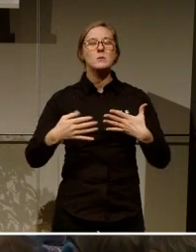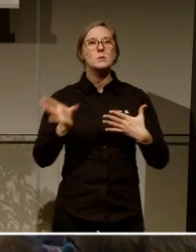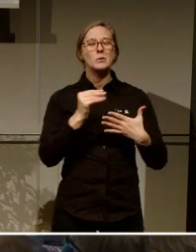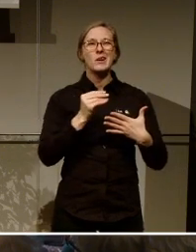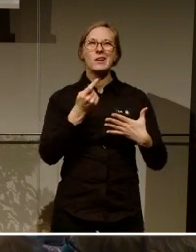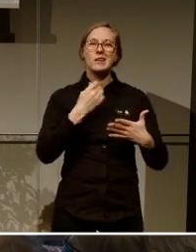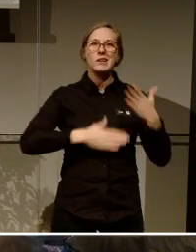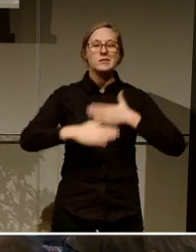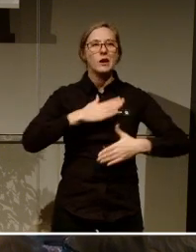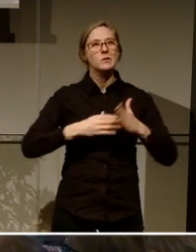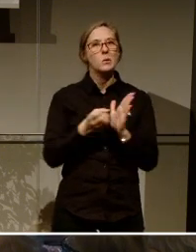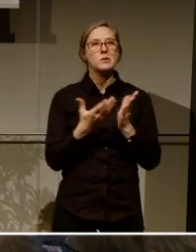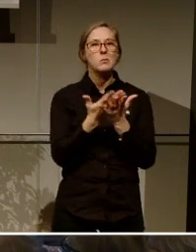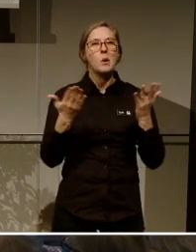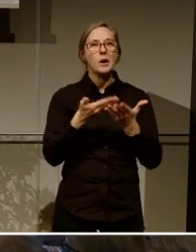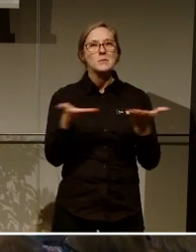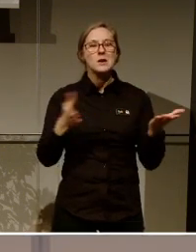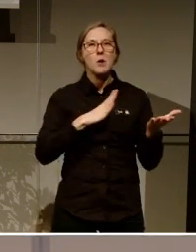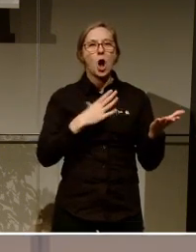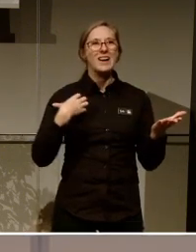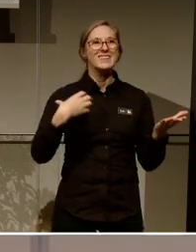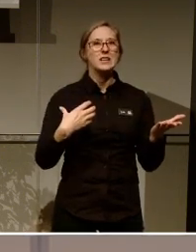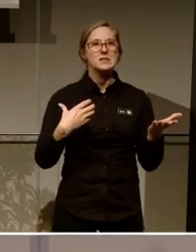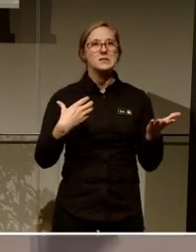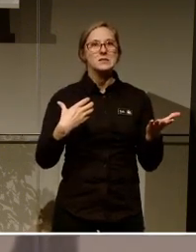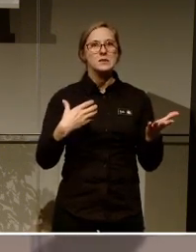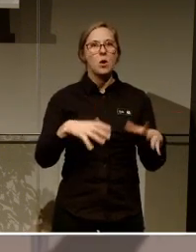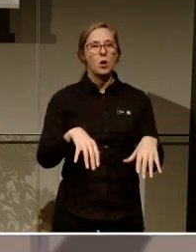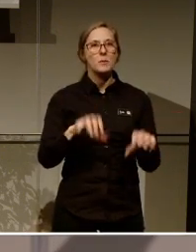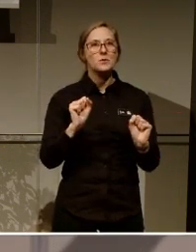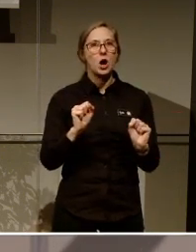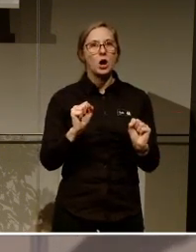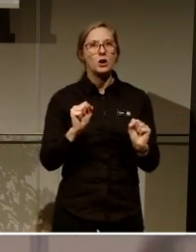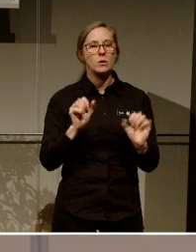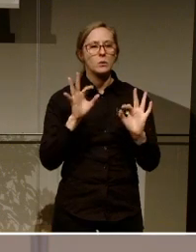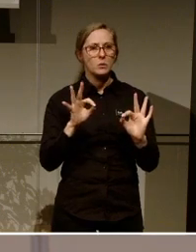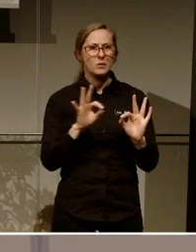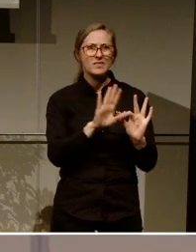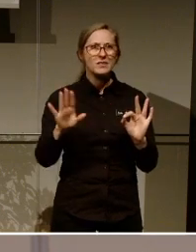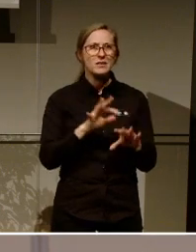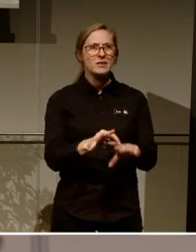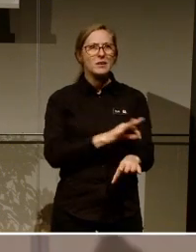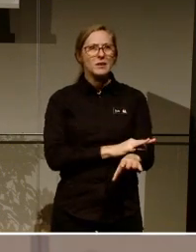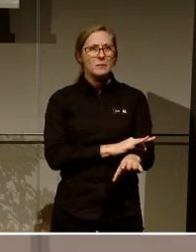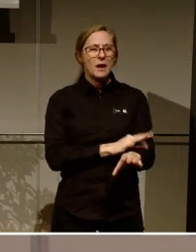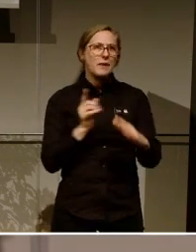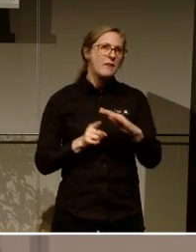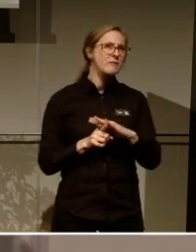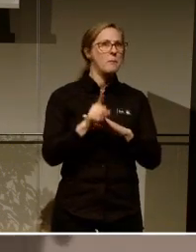riksuppdrag. Och hur tror ni att de mäter framgång?